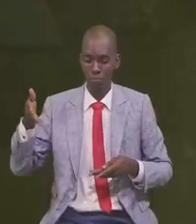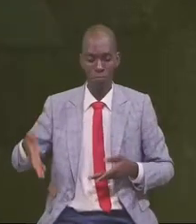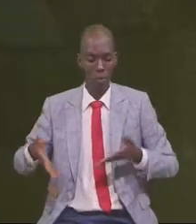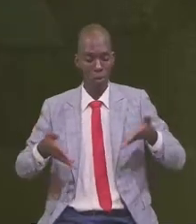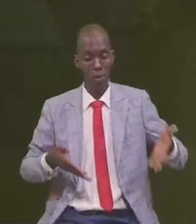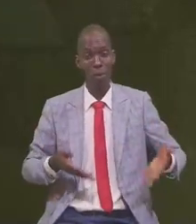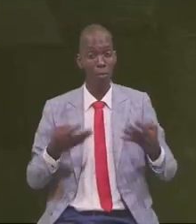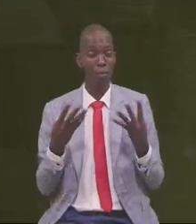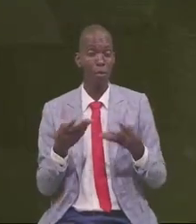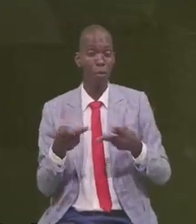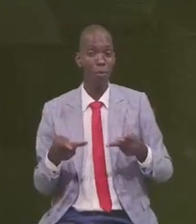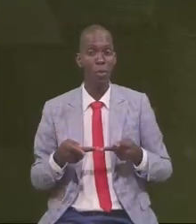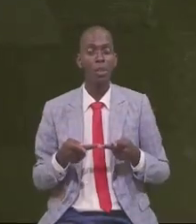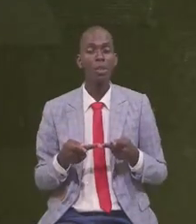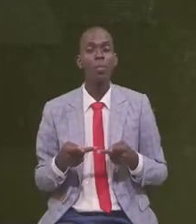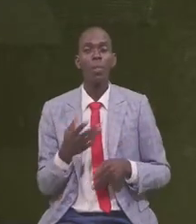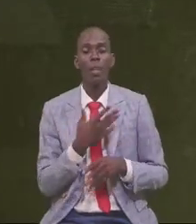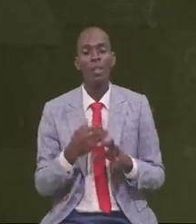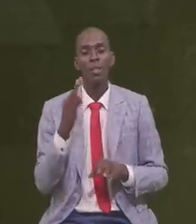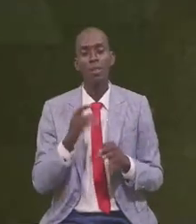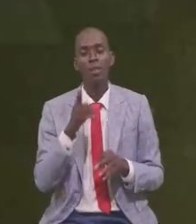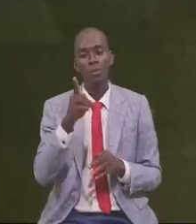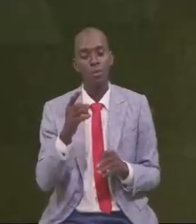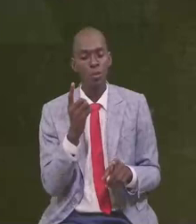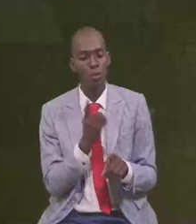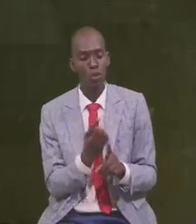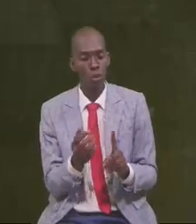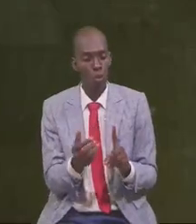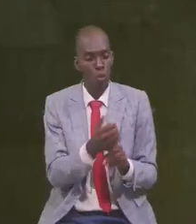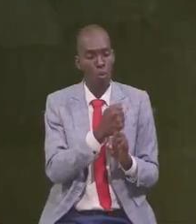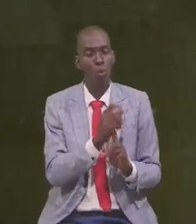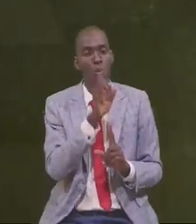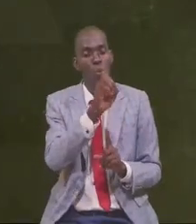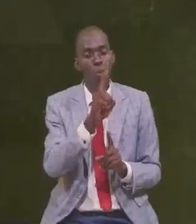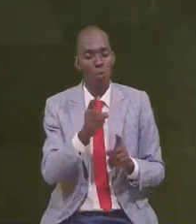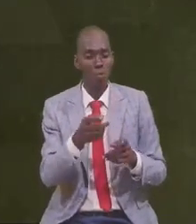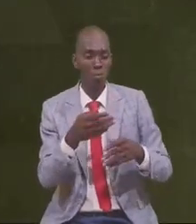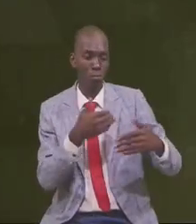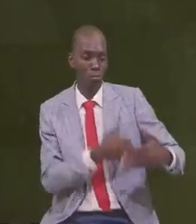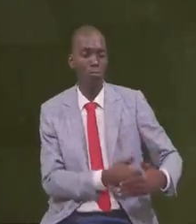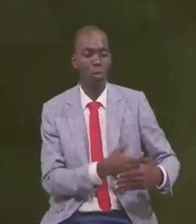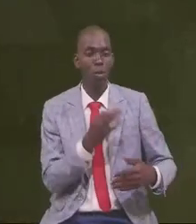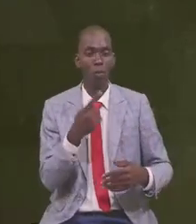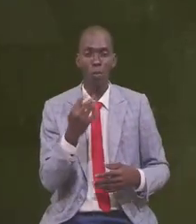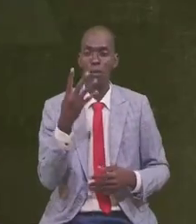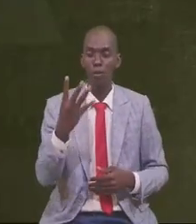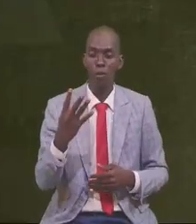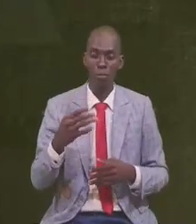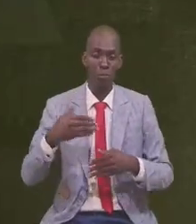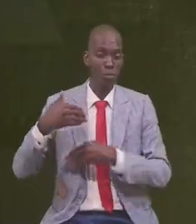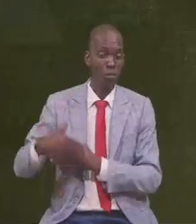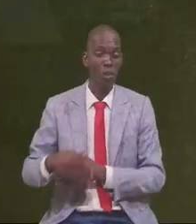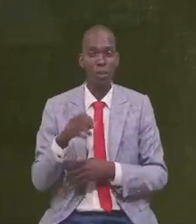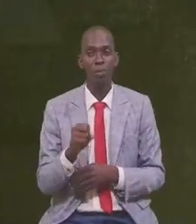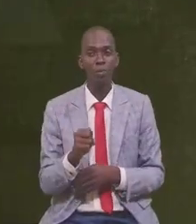si vous tenez un seul coin de ce lit-là, de cette civière, pour amener l'homme,